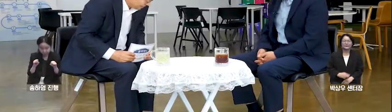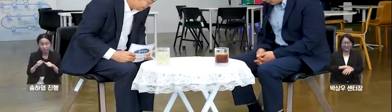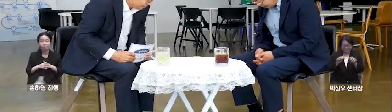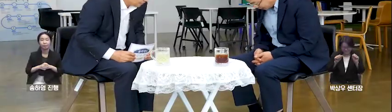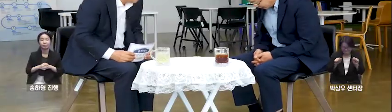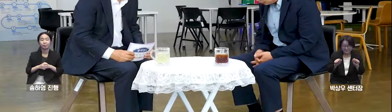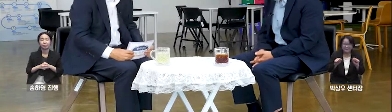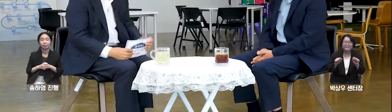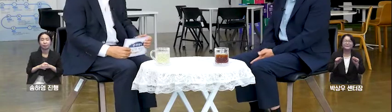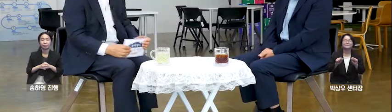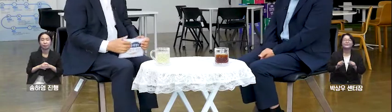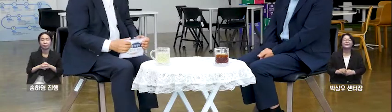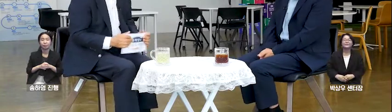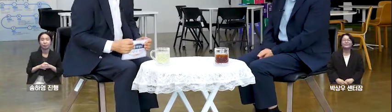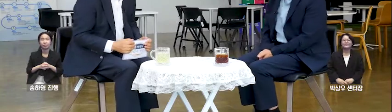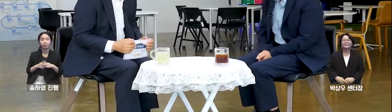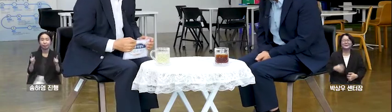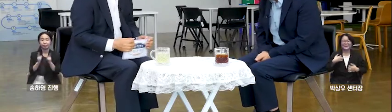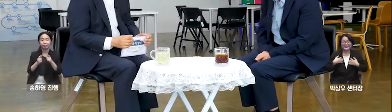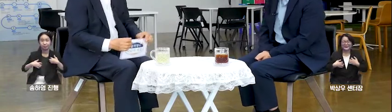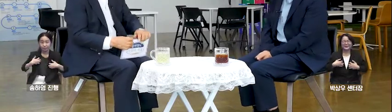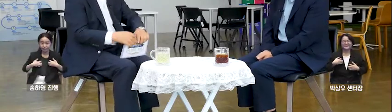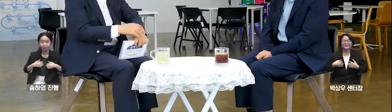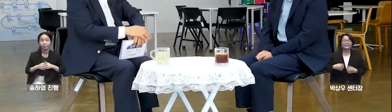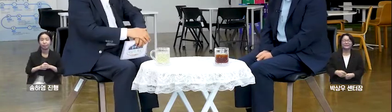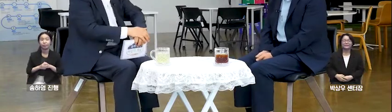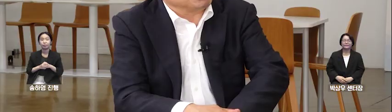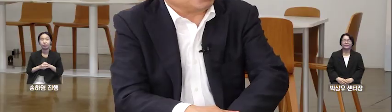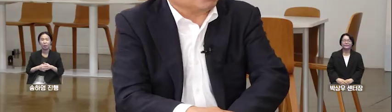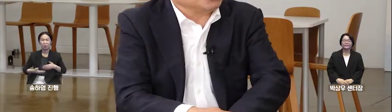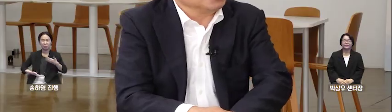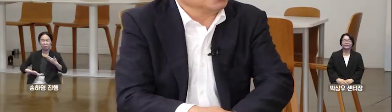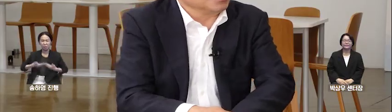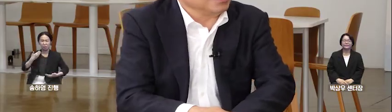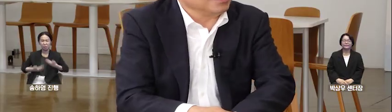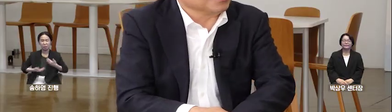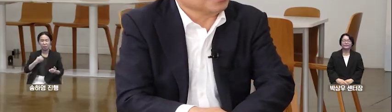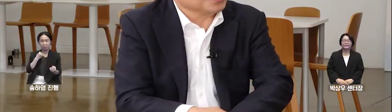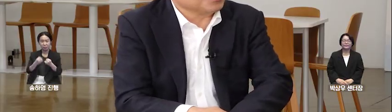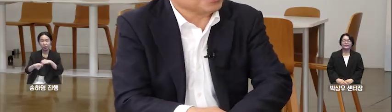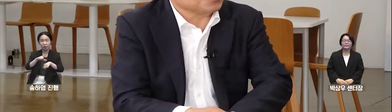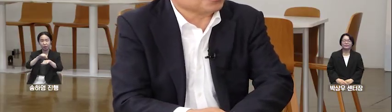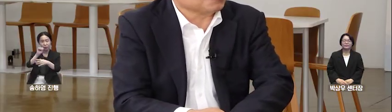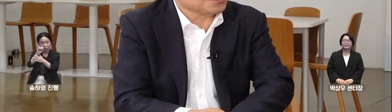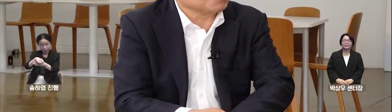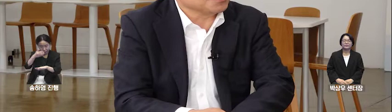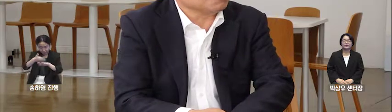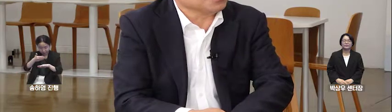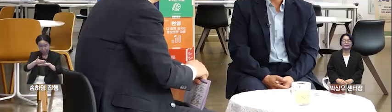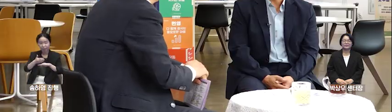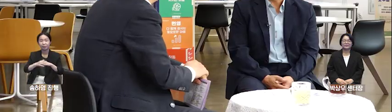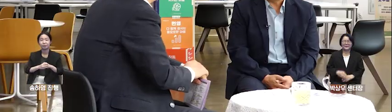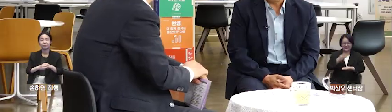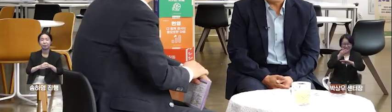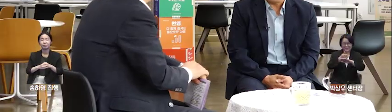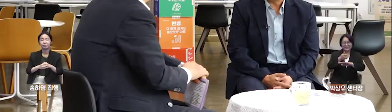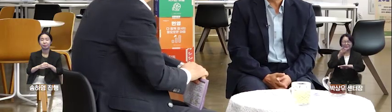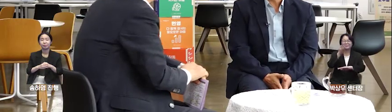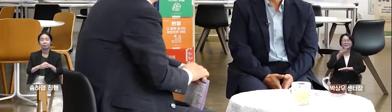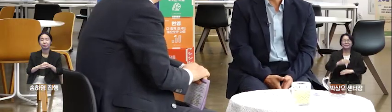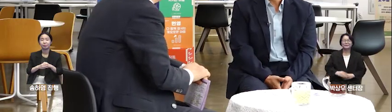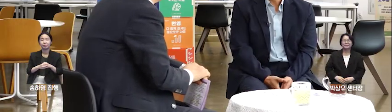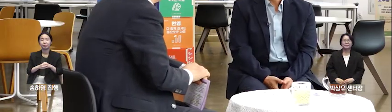안녕하세요. 안녕하세요. 네. 네, 반갑습니다. 반갑습니다. 무척 바쁘실 텐데 이렇게 시간 허락해서 정말 감사합니다. 네,